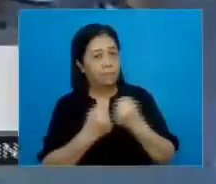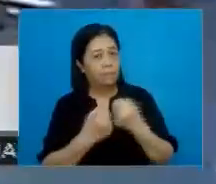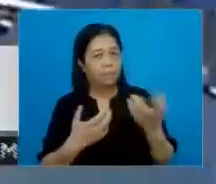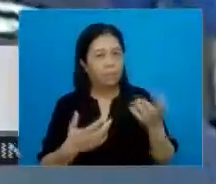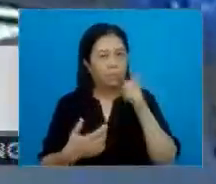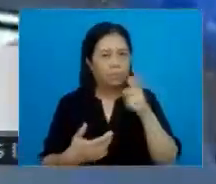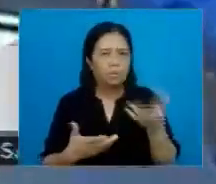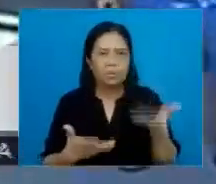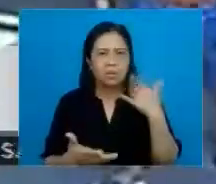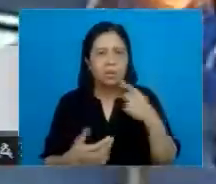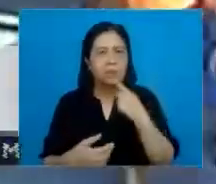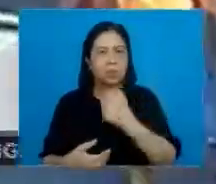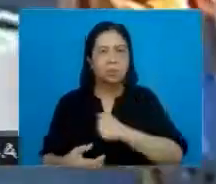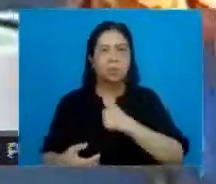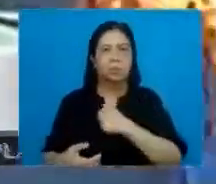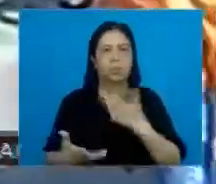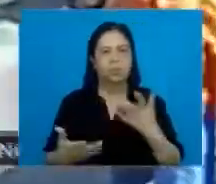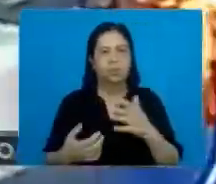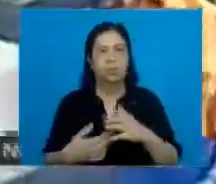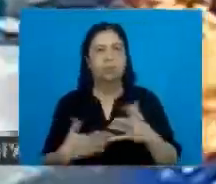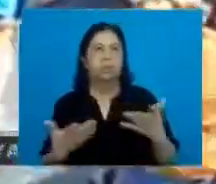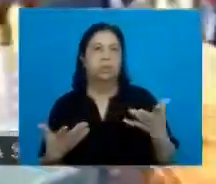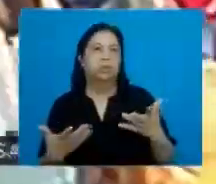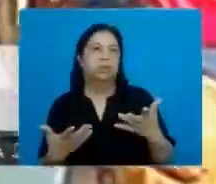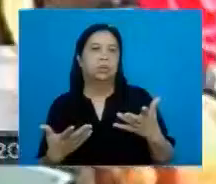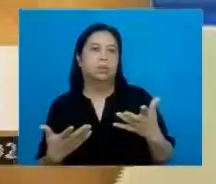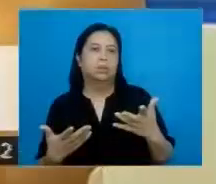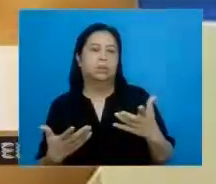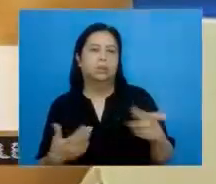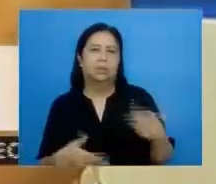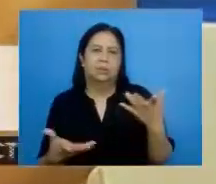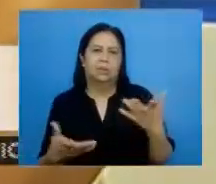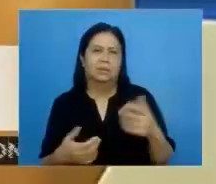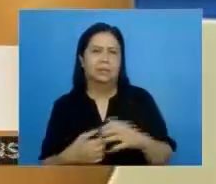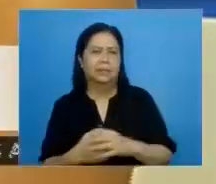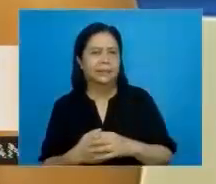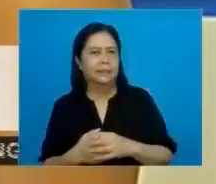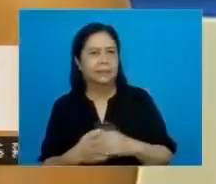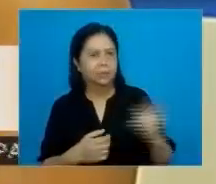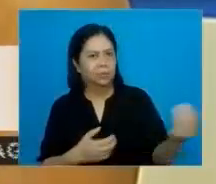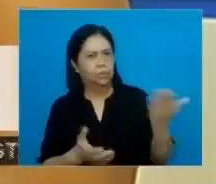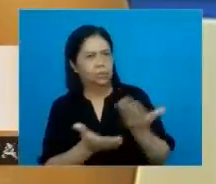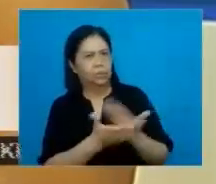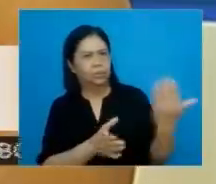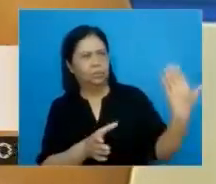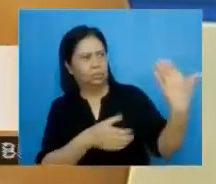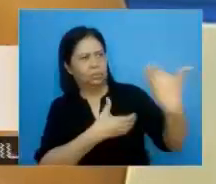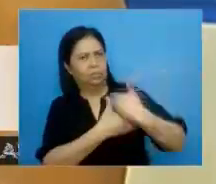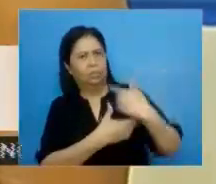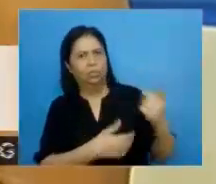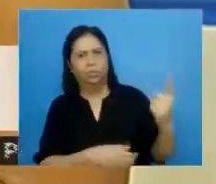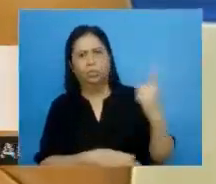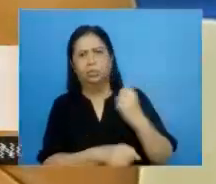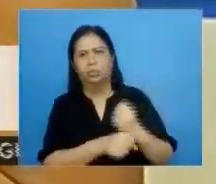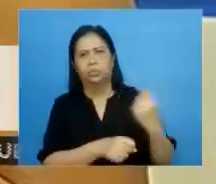yung pasensya ako. Kalbahay siya. Ano lang naman yun. Hindi, dumadayo lang naman dun sa amin yun, eh.